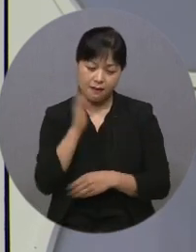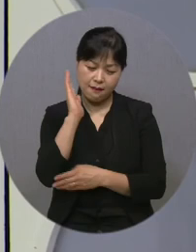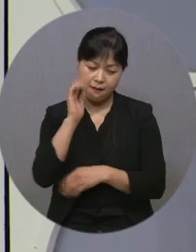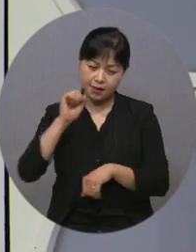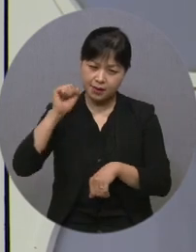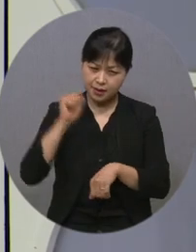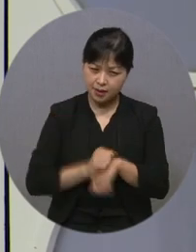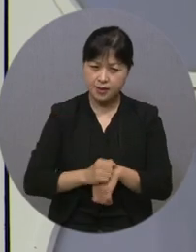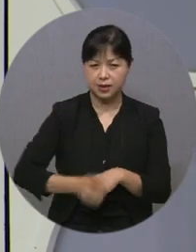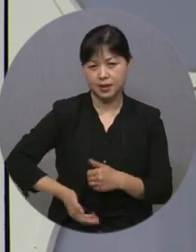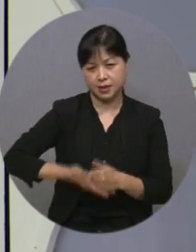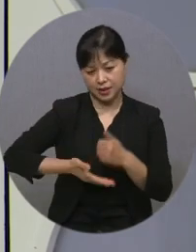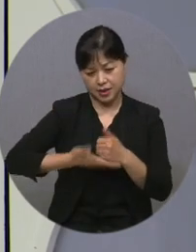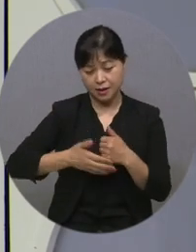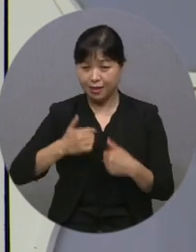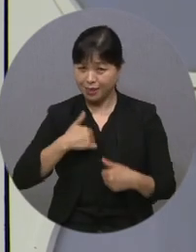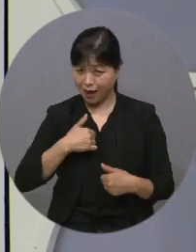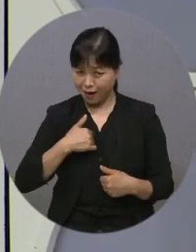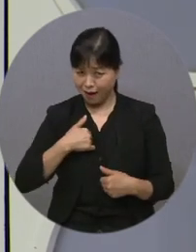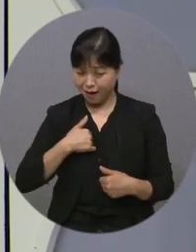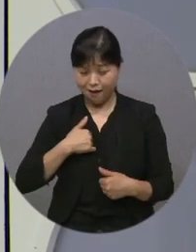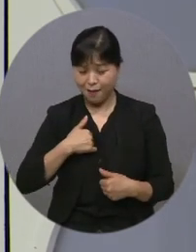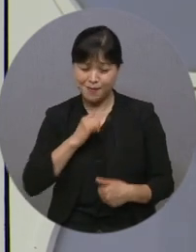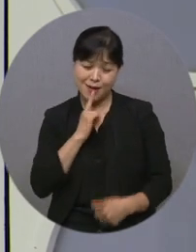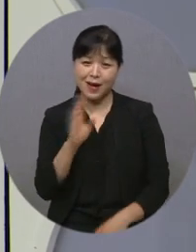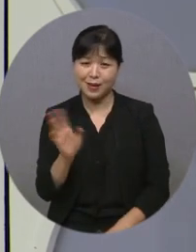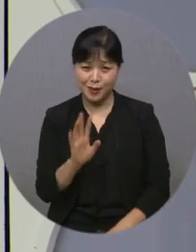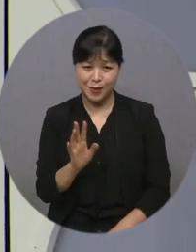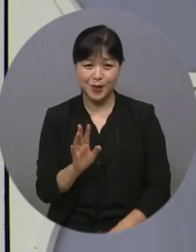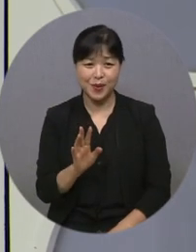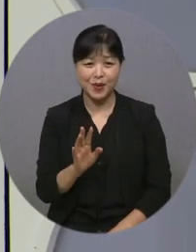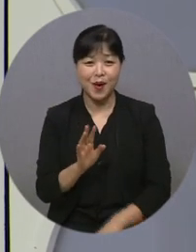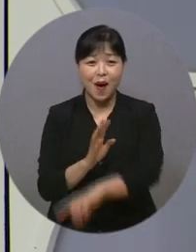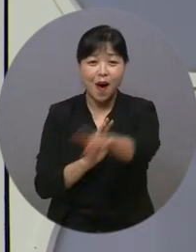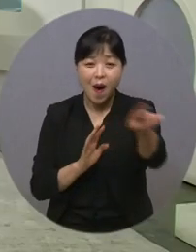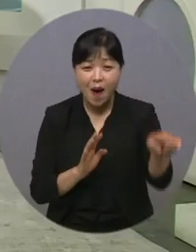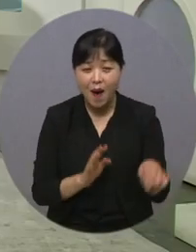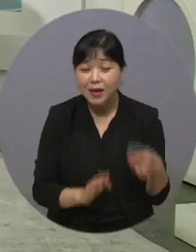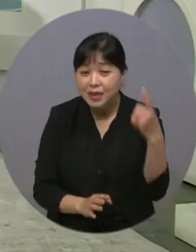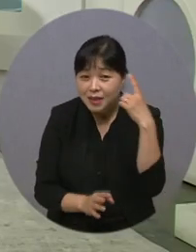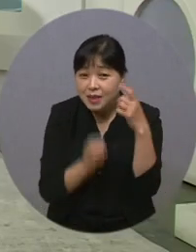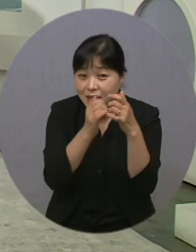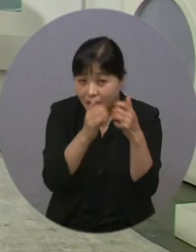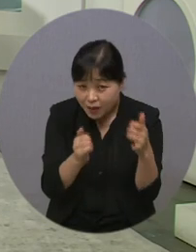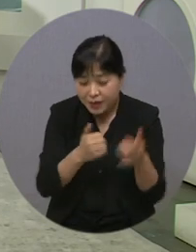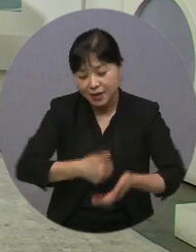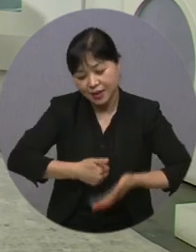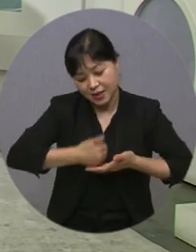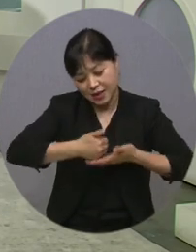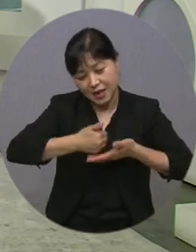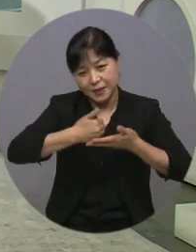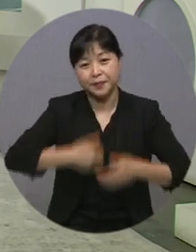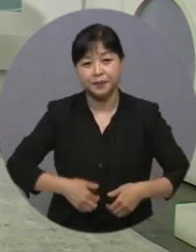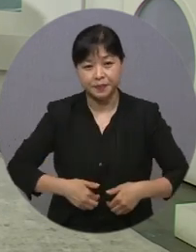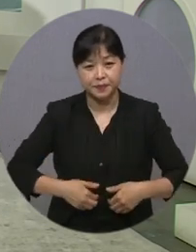명강사는 내가 칭하는 게 아니고 상대가 칭해줘야 되지 않습니까? 당연하지. 저는